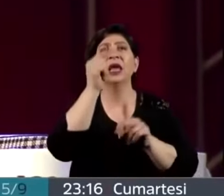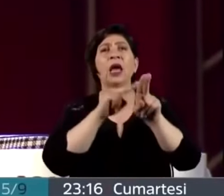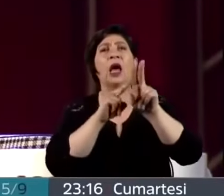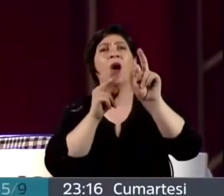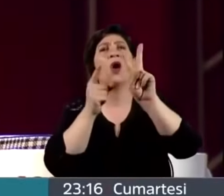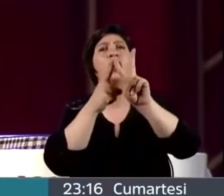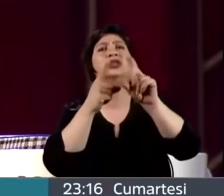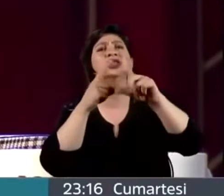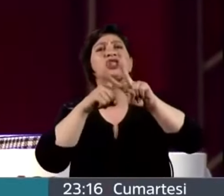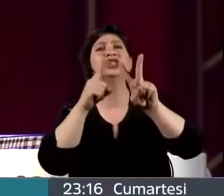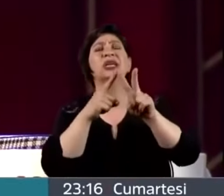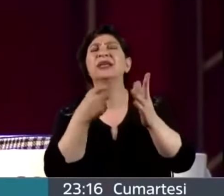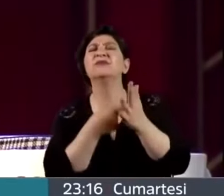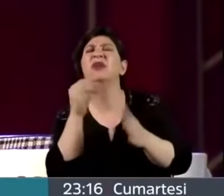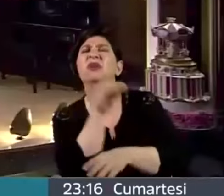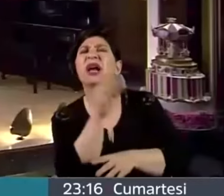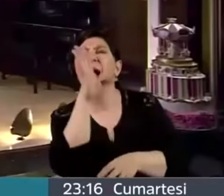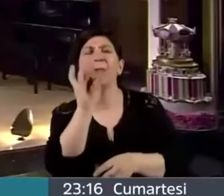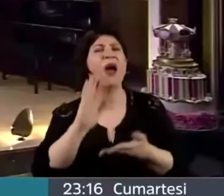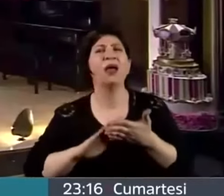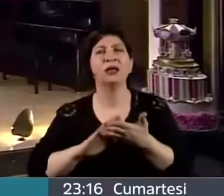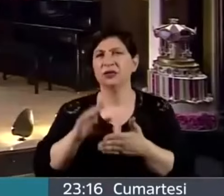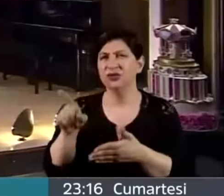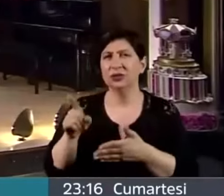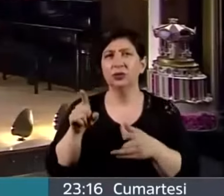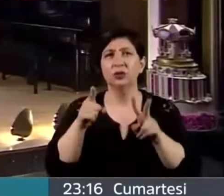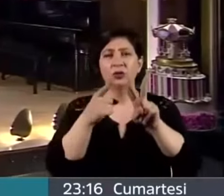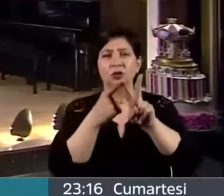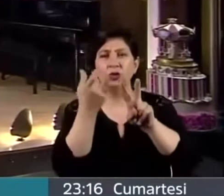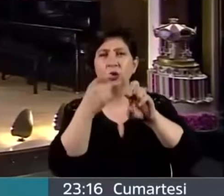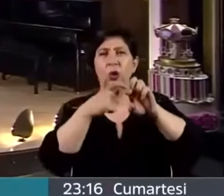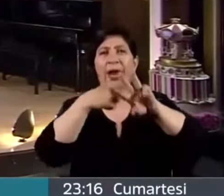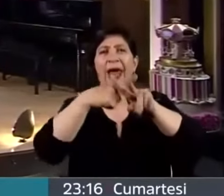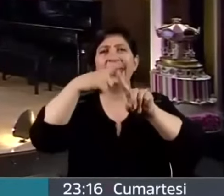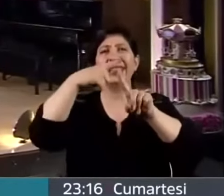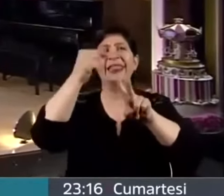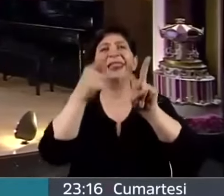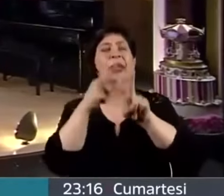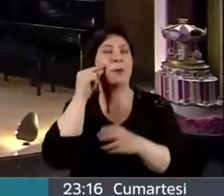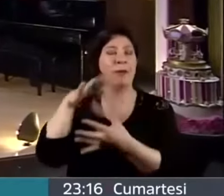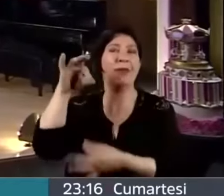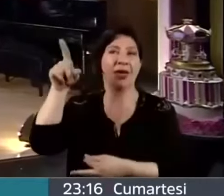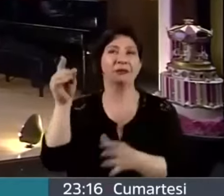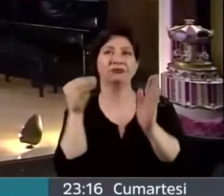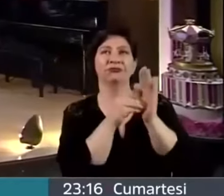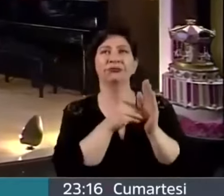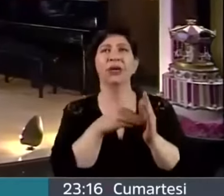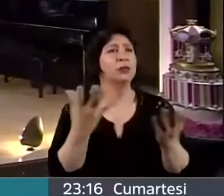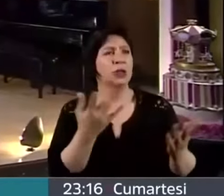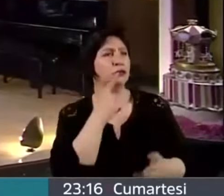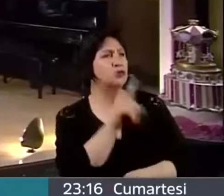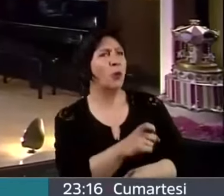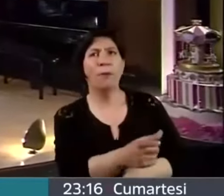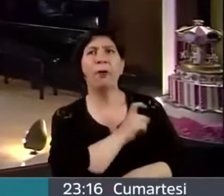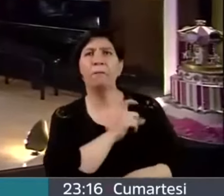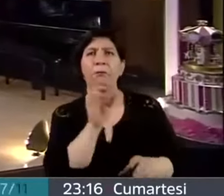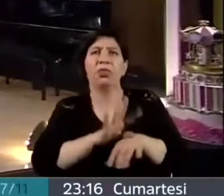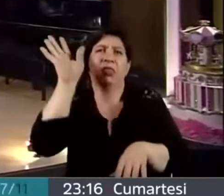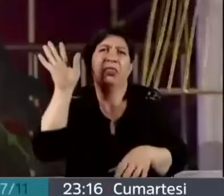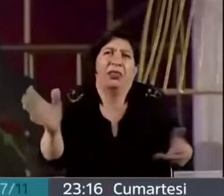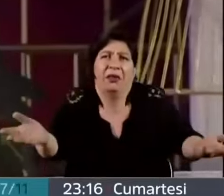kim taktı? Arkadaş. Hangi arkadaş? Nurettin Hasman. Bravo. Ne güzel bak. Ne sorarsam söylüyor. Hakikaten